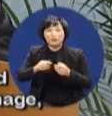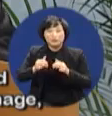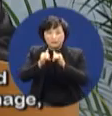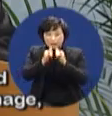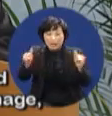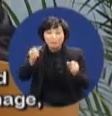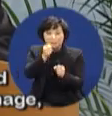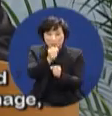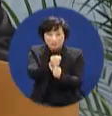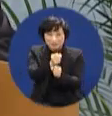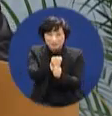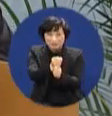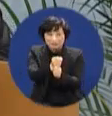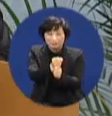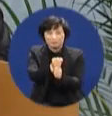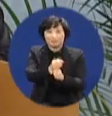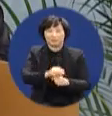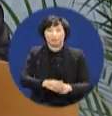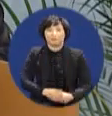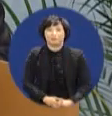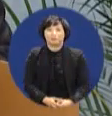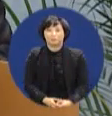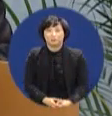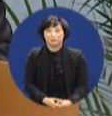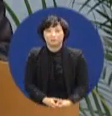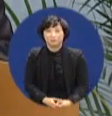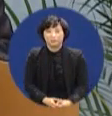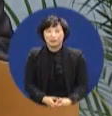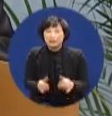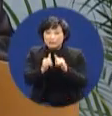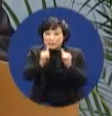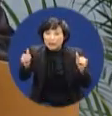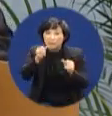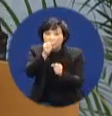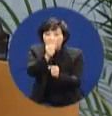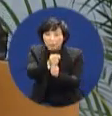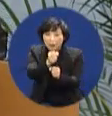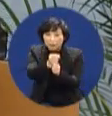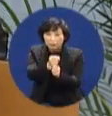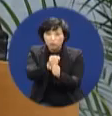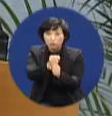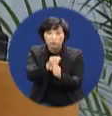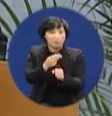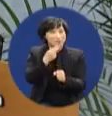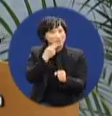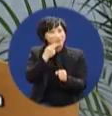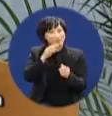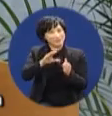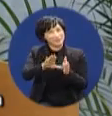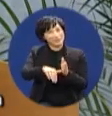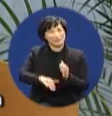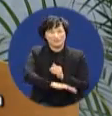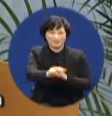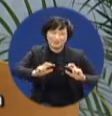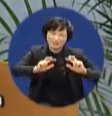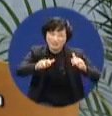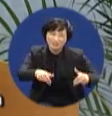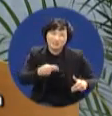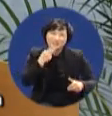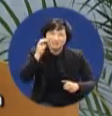우리가 사람을 만들고, 사람을 만들고가 없었으면 우리는 지구상에